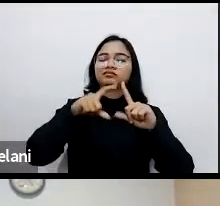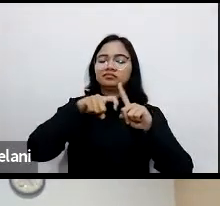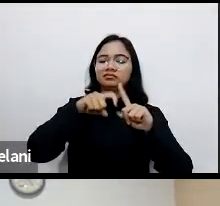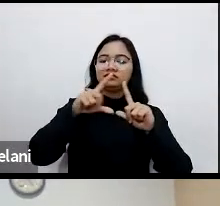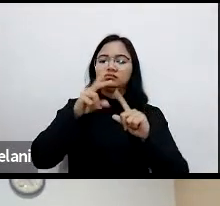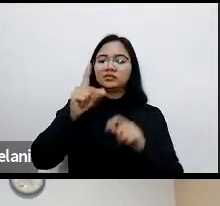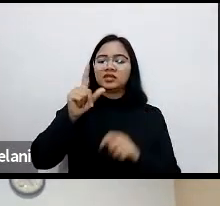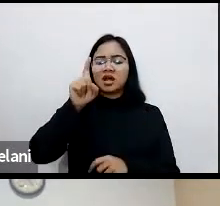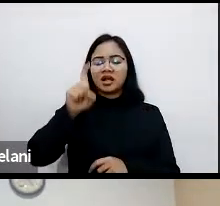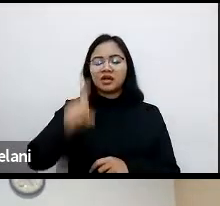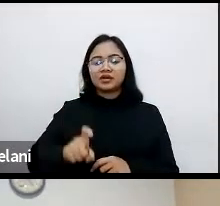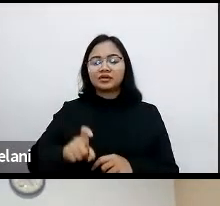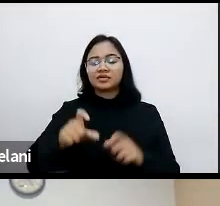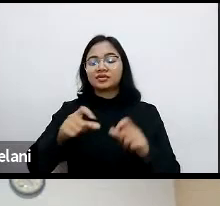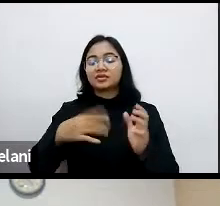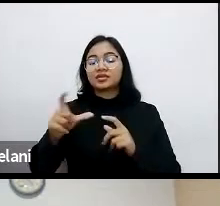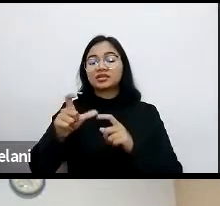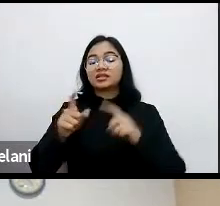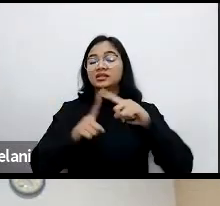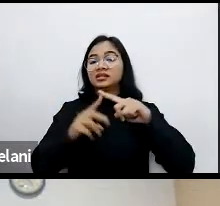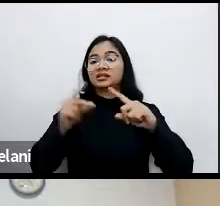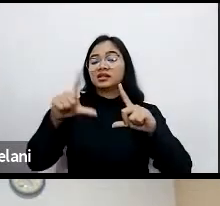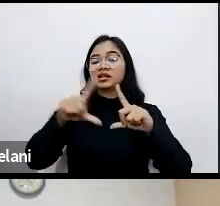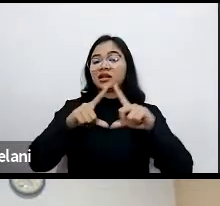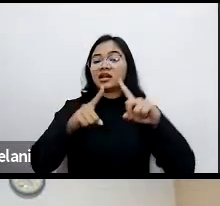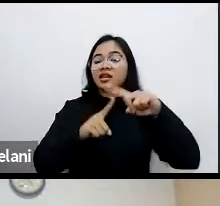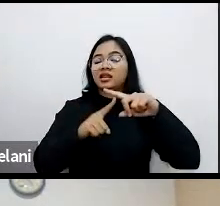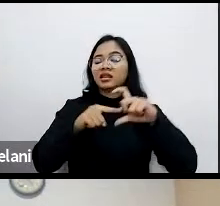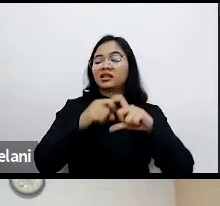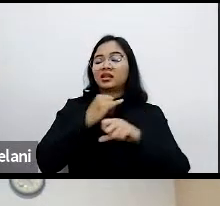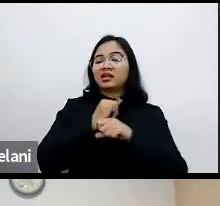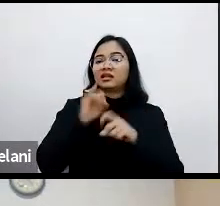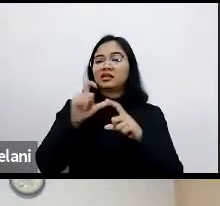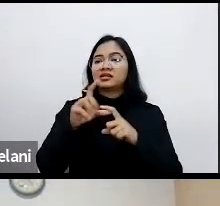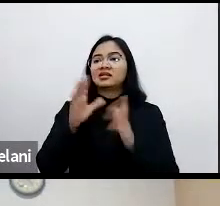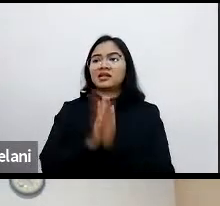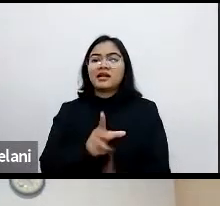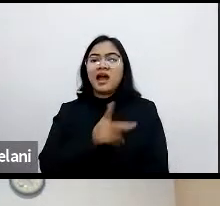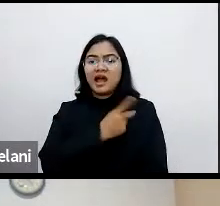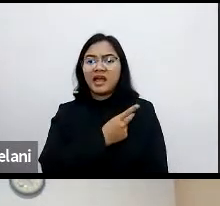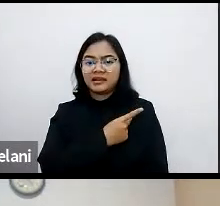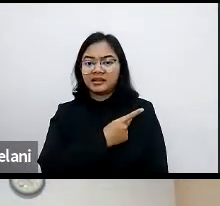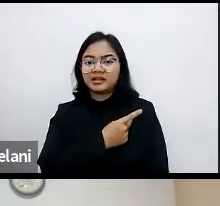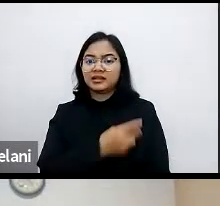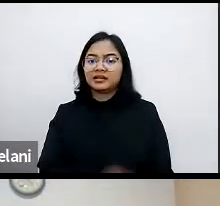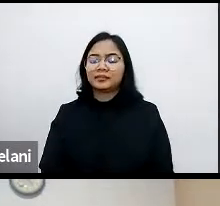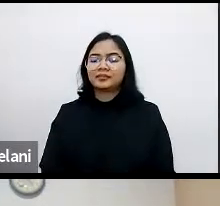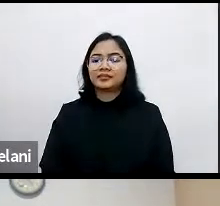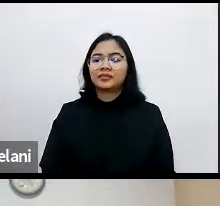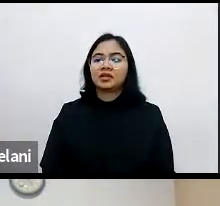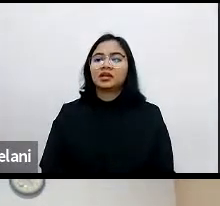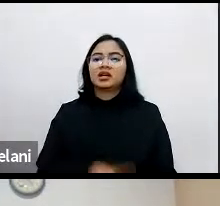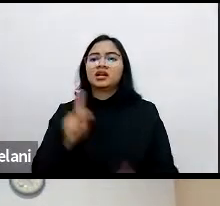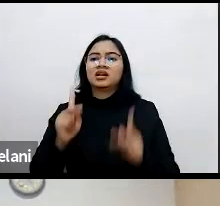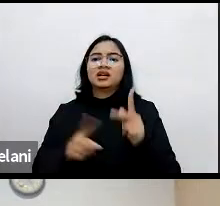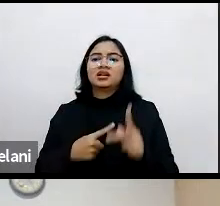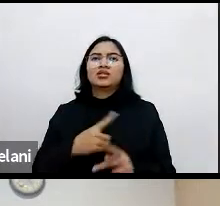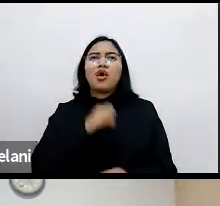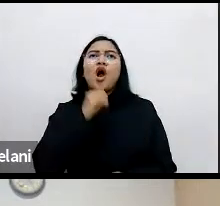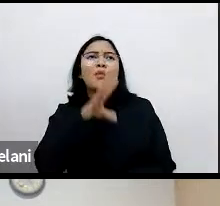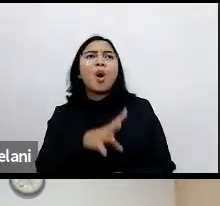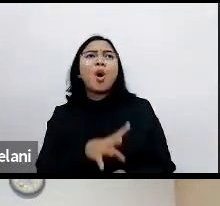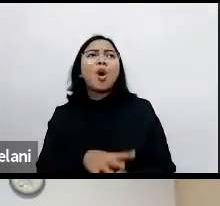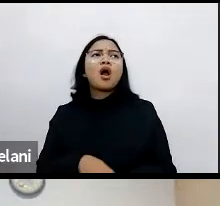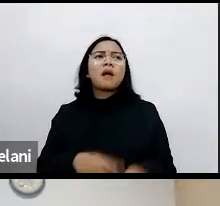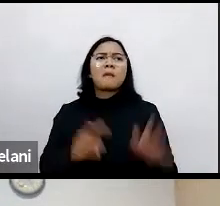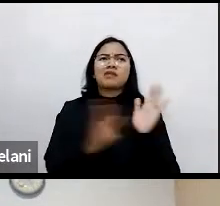dan harus berhati-hati supaya tujuannya itu tercapai. Kadang-kadang kita bicara soal persoalan perempuan dengan